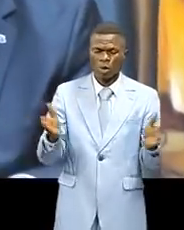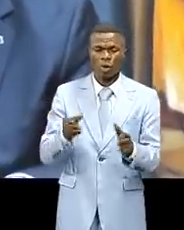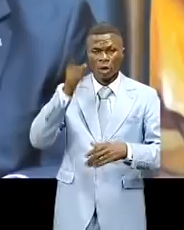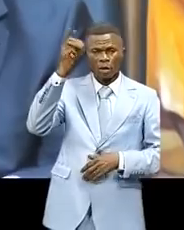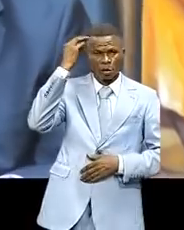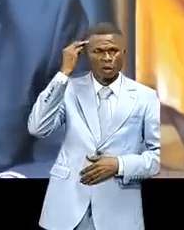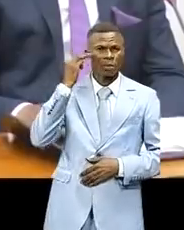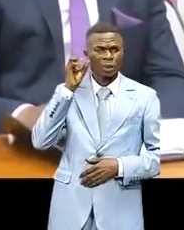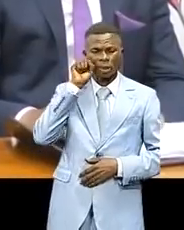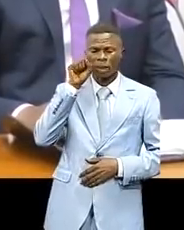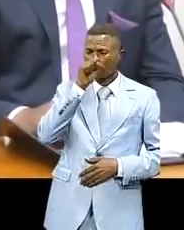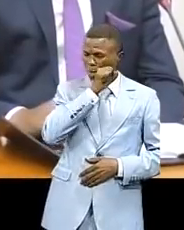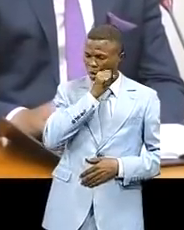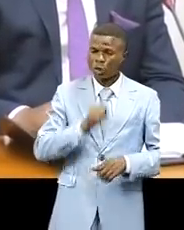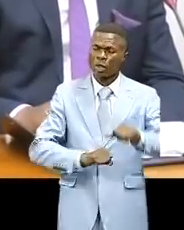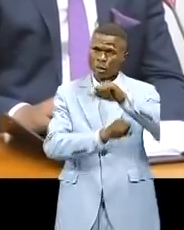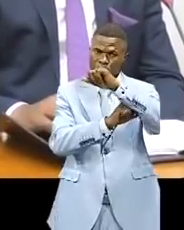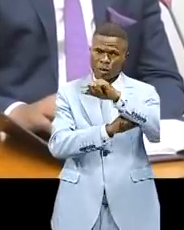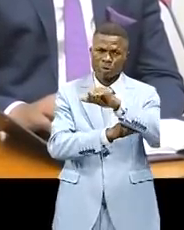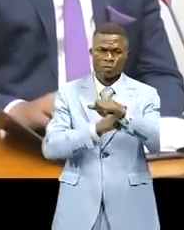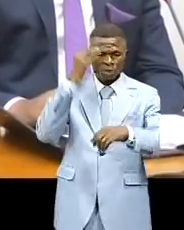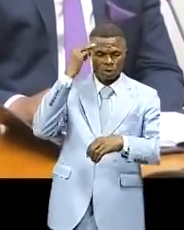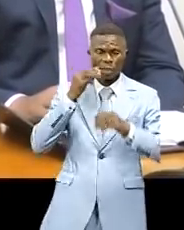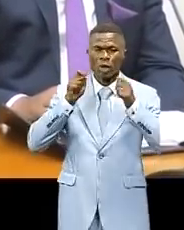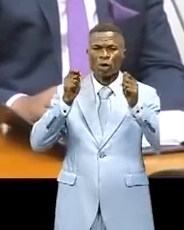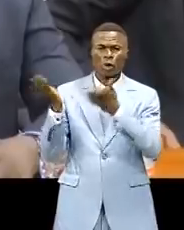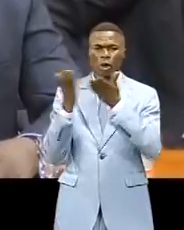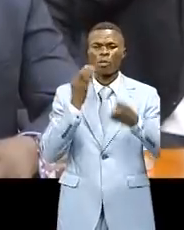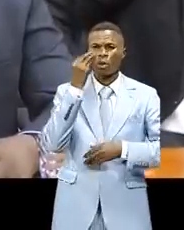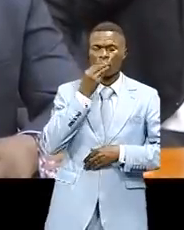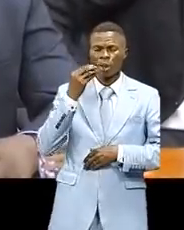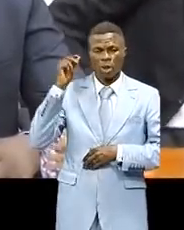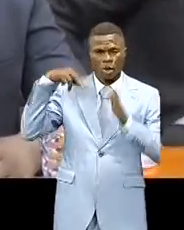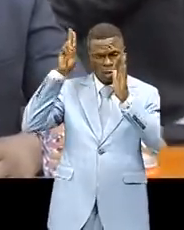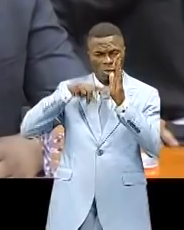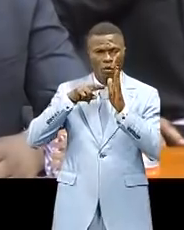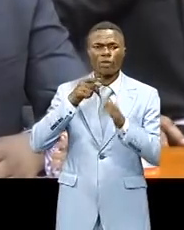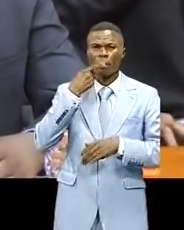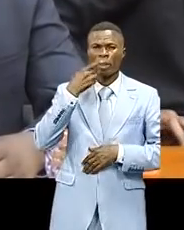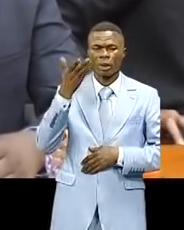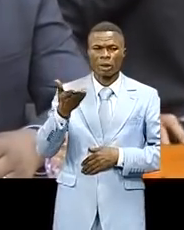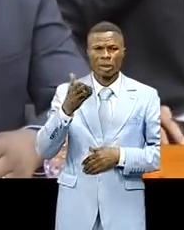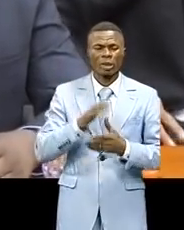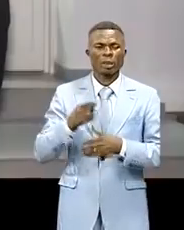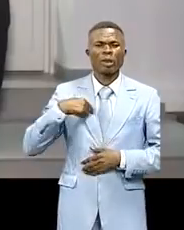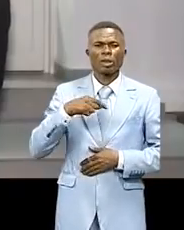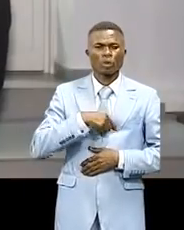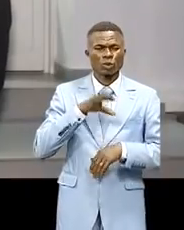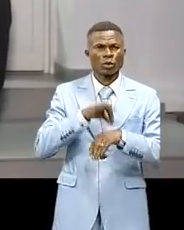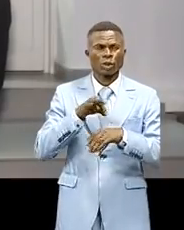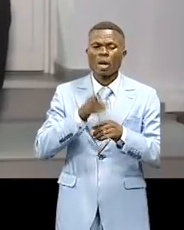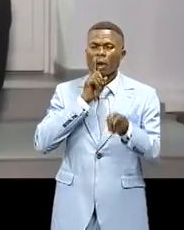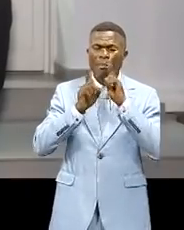l'exécutif national a soutenu les ministres et de médias pour départ du gouvernement partick nuit yahia on a eu l'occasion de brosser